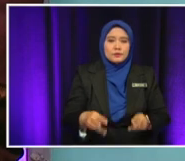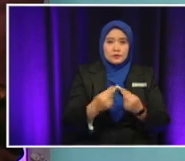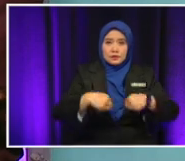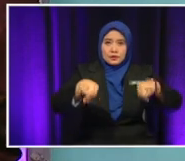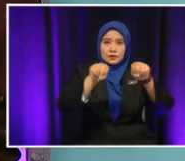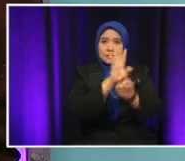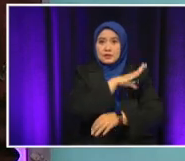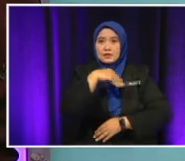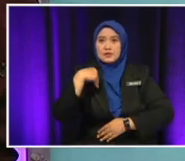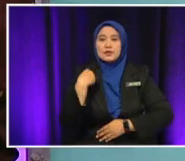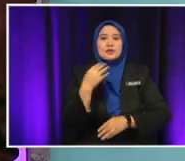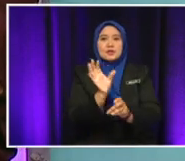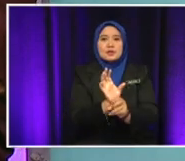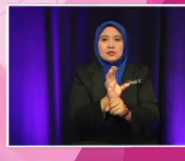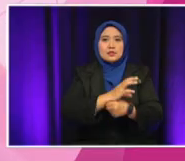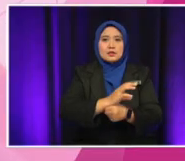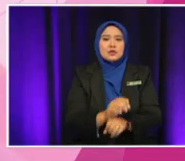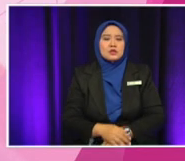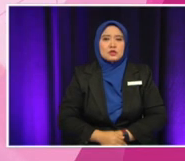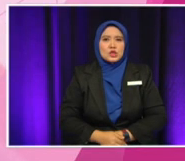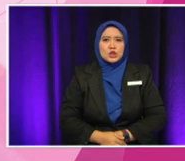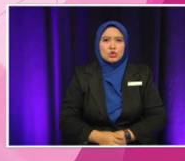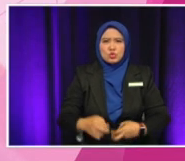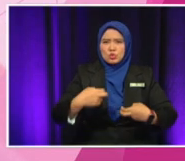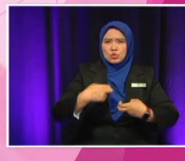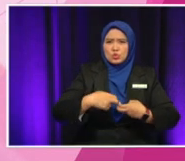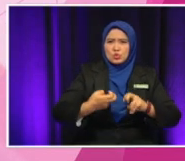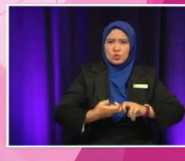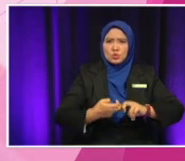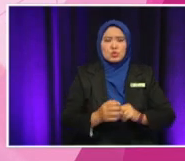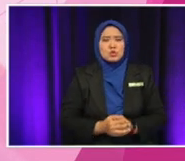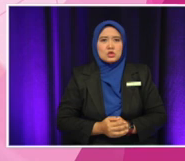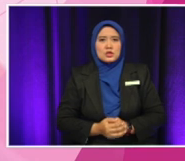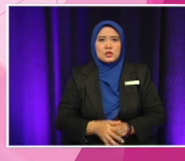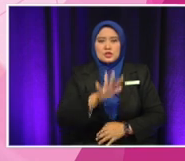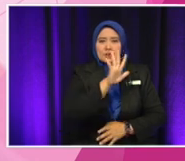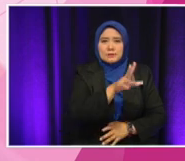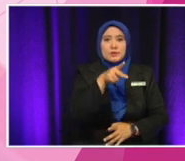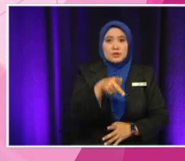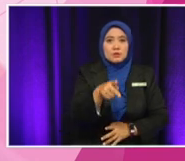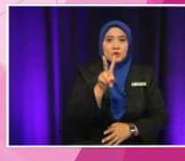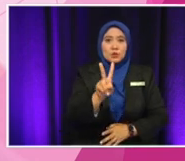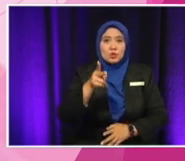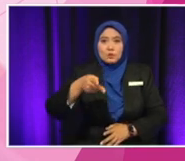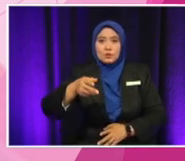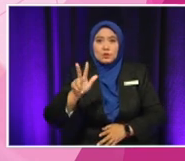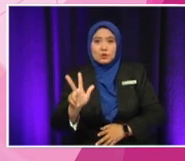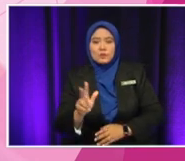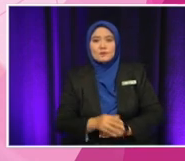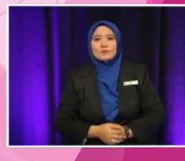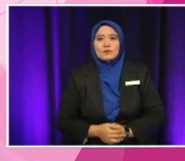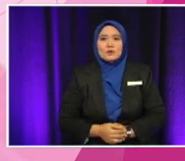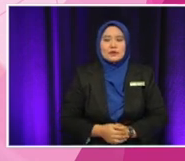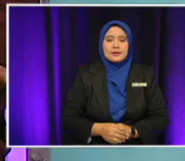jadi nisbah ada kesegarannya adalah 5 nisbah 3 nisbah 2 yaitu Aras rendah sederhana